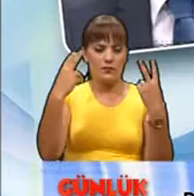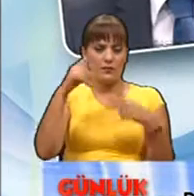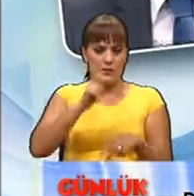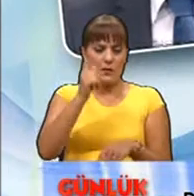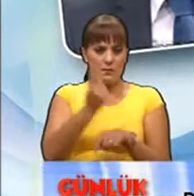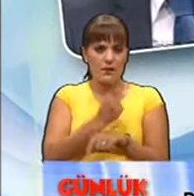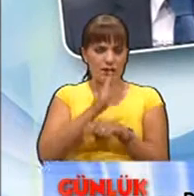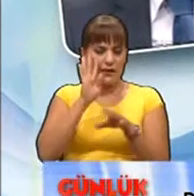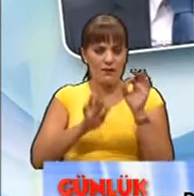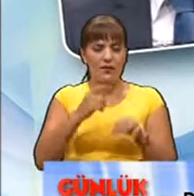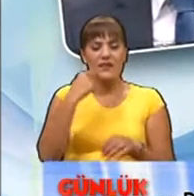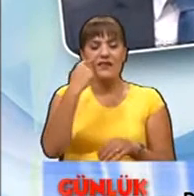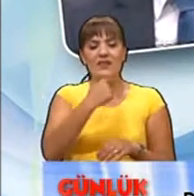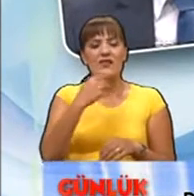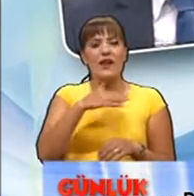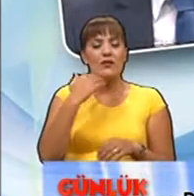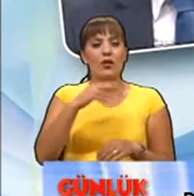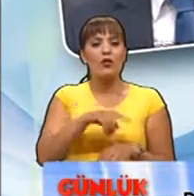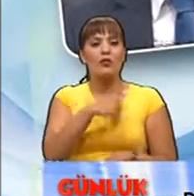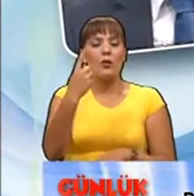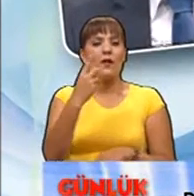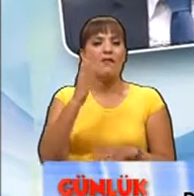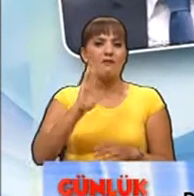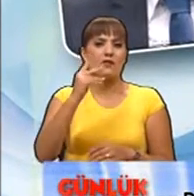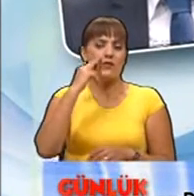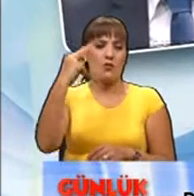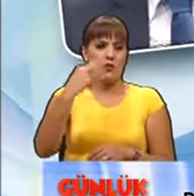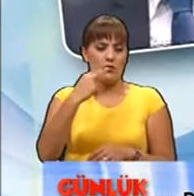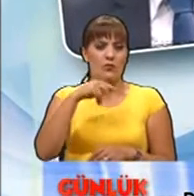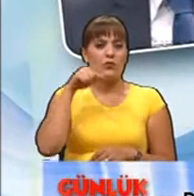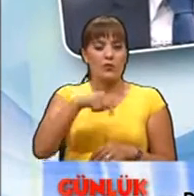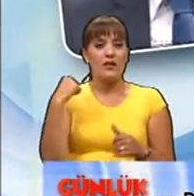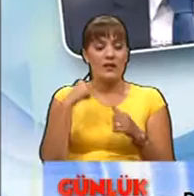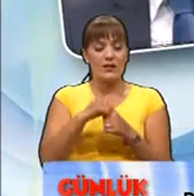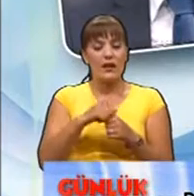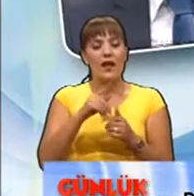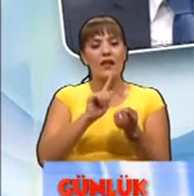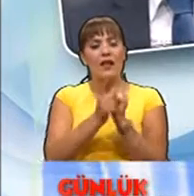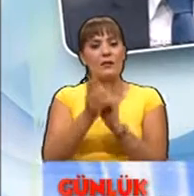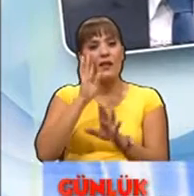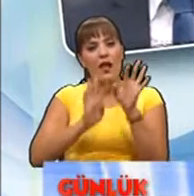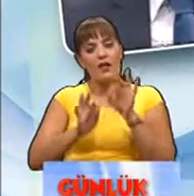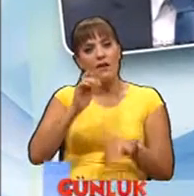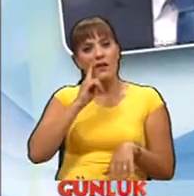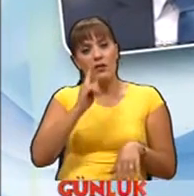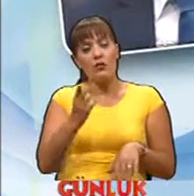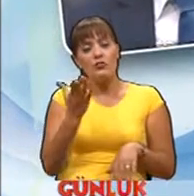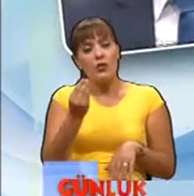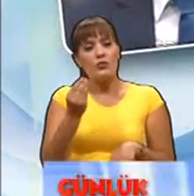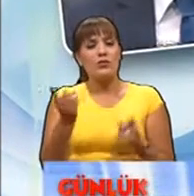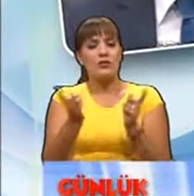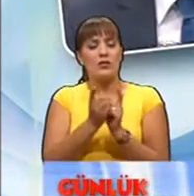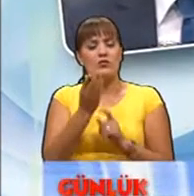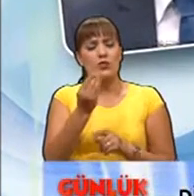bir tedavidir aslında. Diş etlerinin normalden fazla görünümüdür. Yine burada alternatif tedavilerine göre çok çok